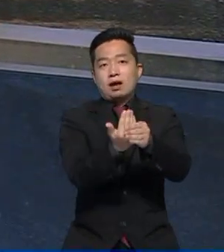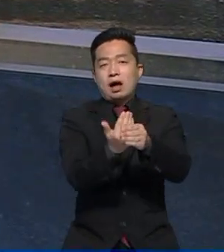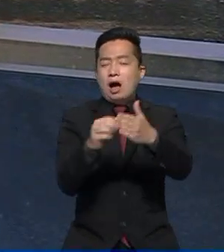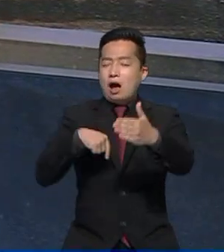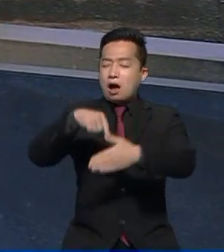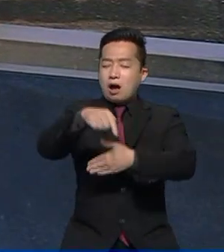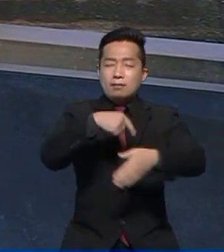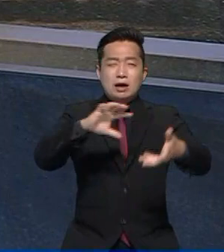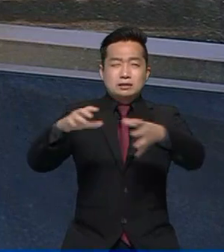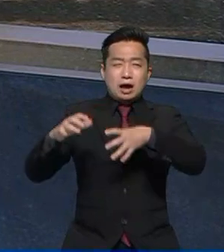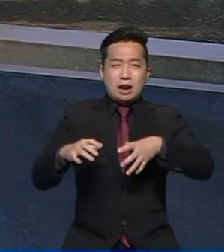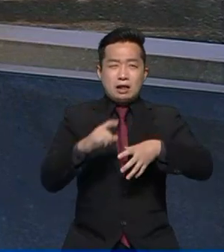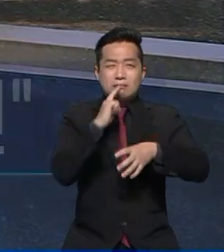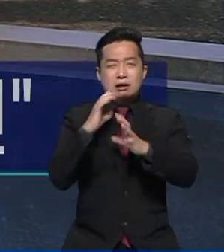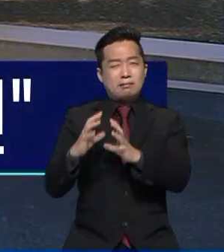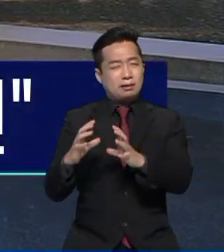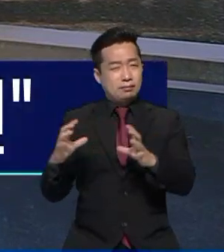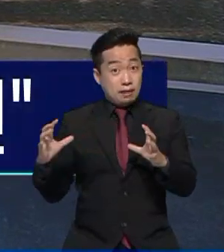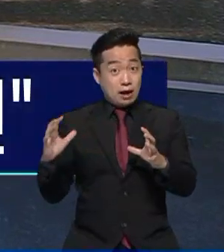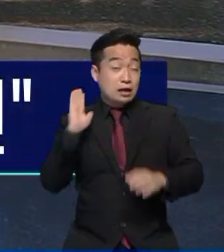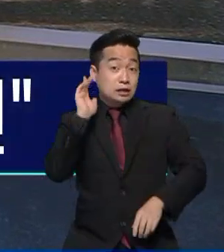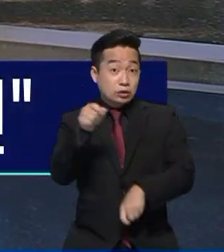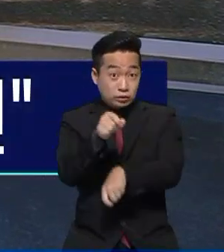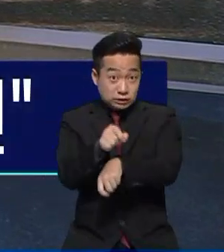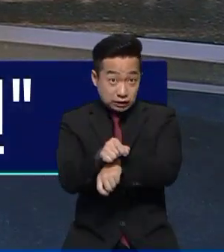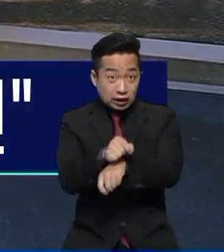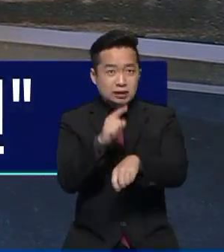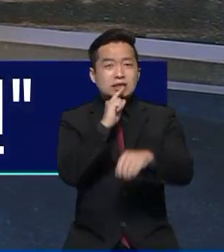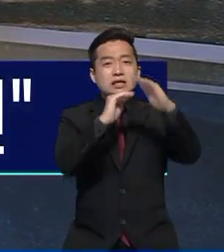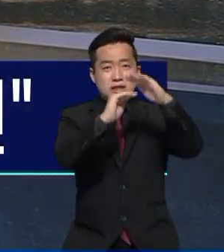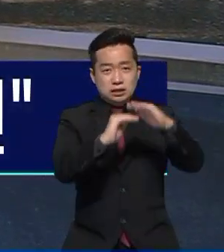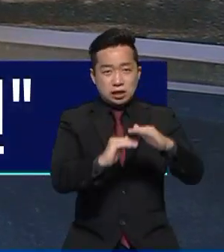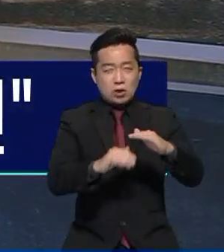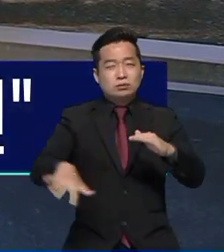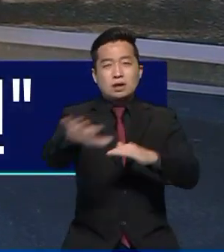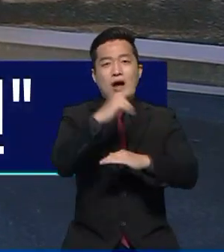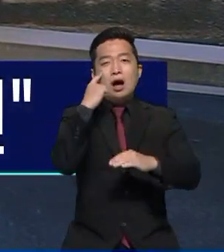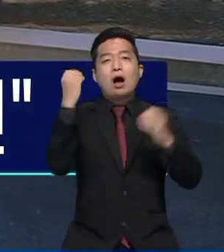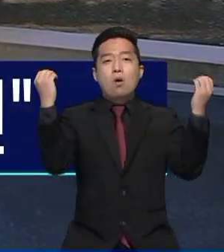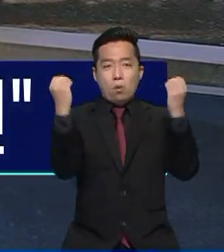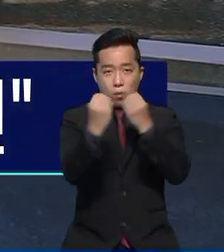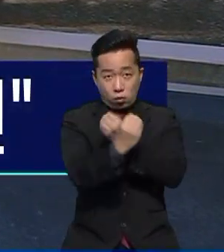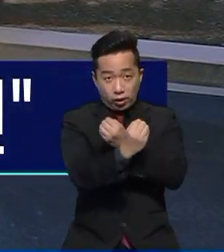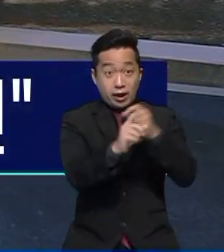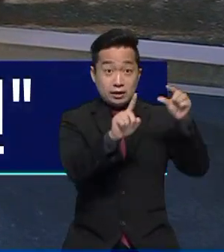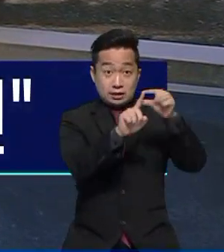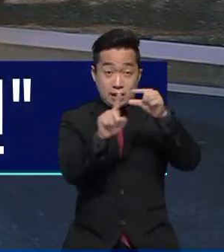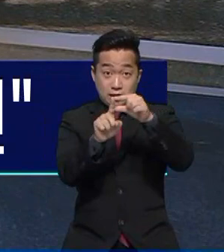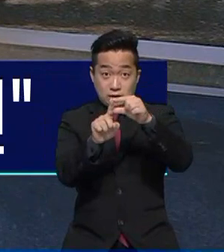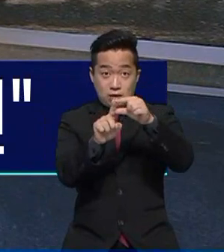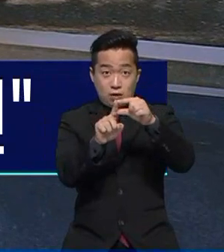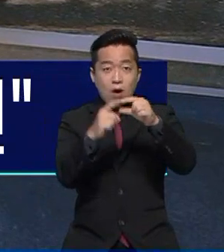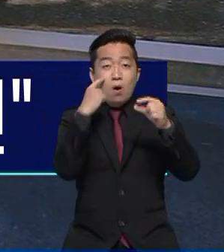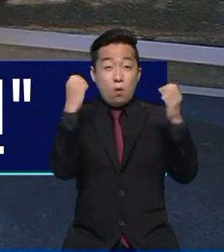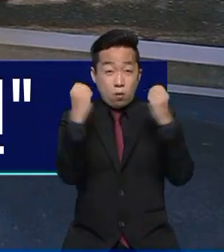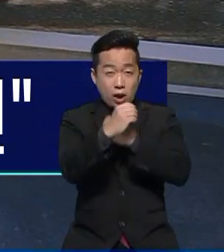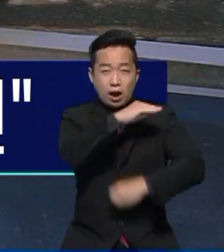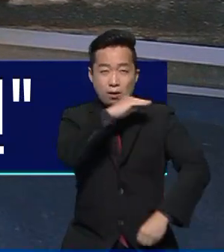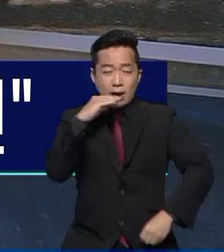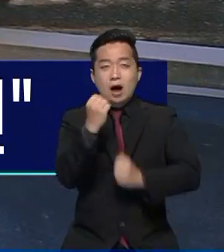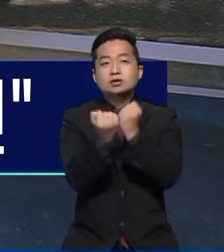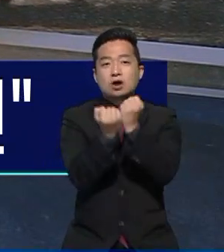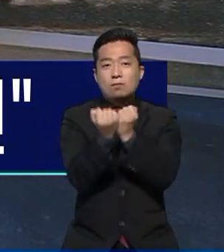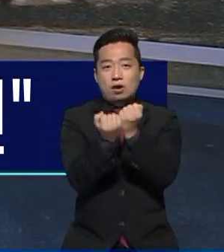커지고 있습니다. 그러자 대통령실은 그 발언 내용이 잘못 알려진 거라면서 단어를 바로 잡겠다며